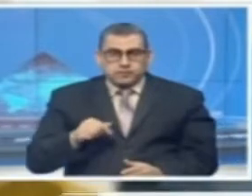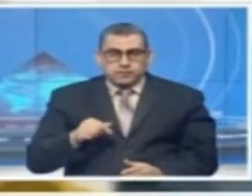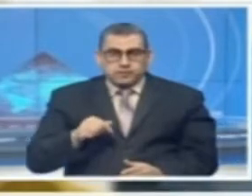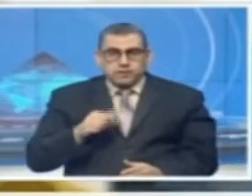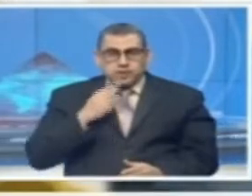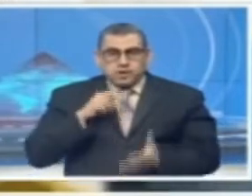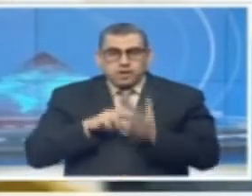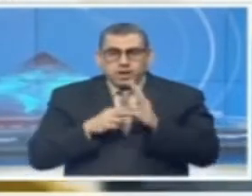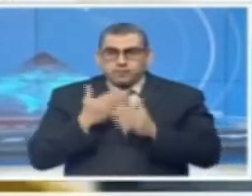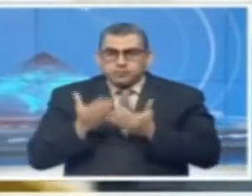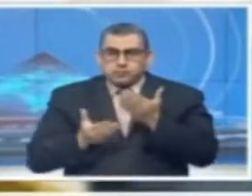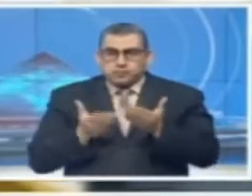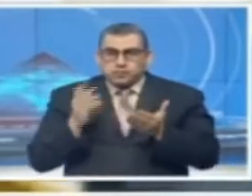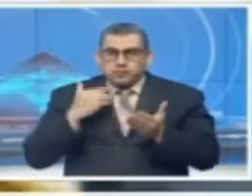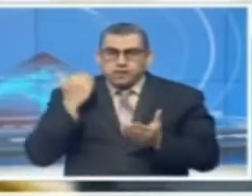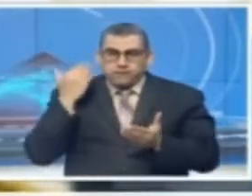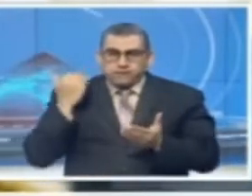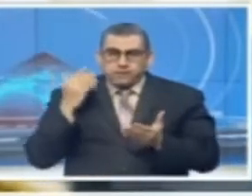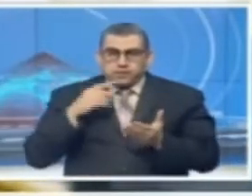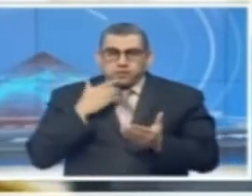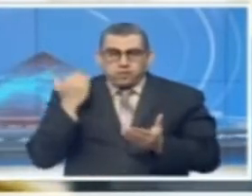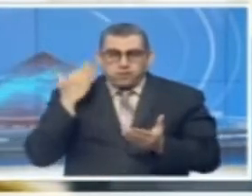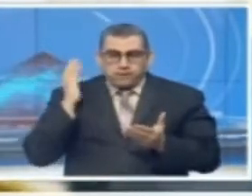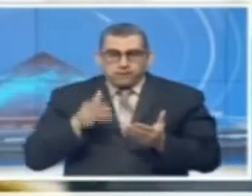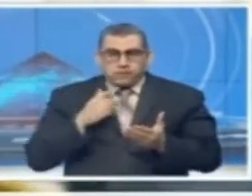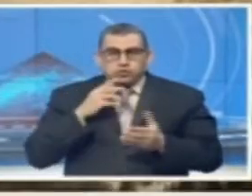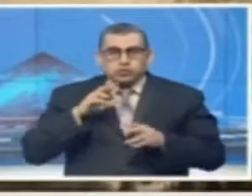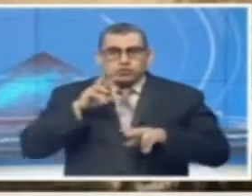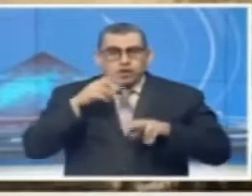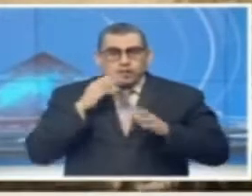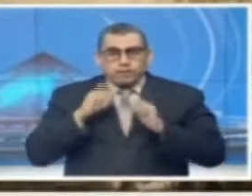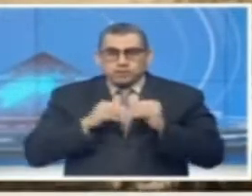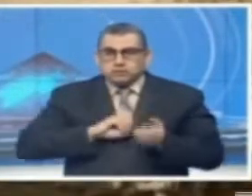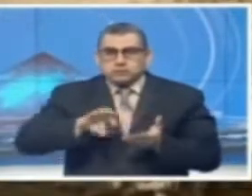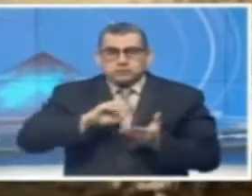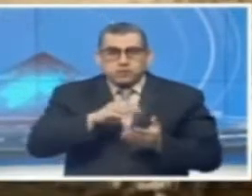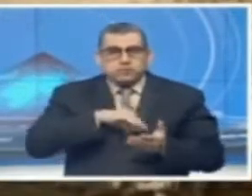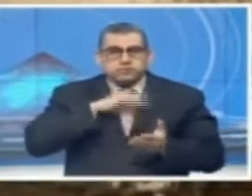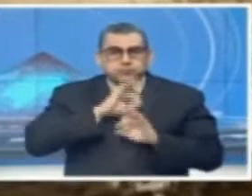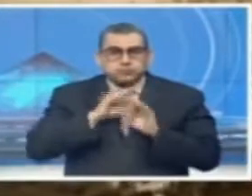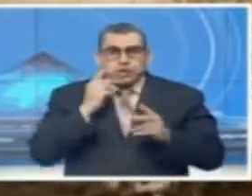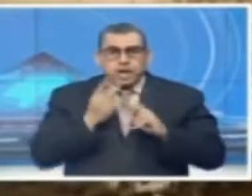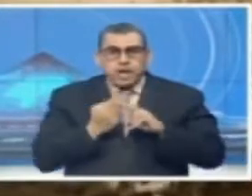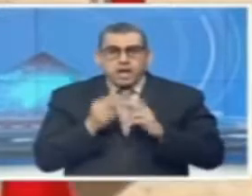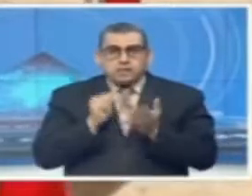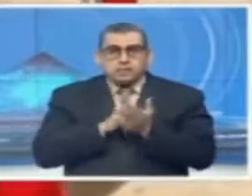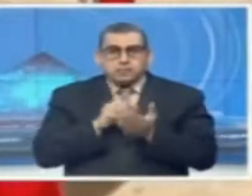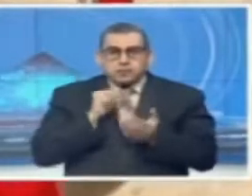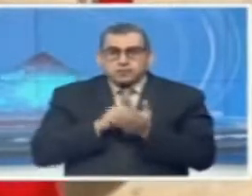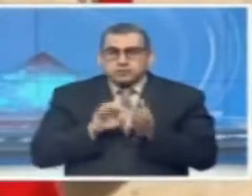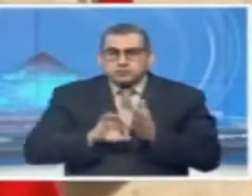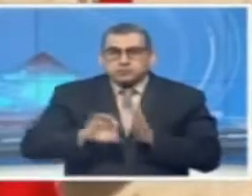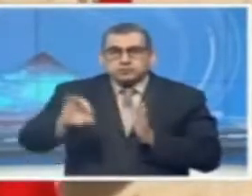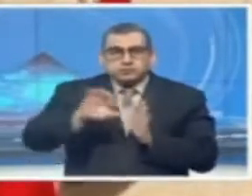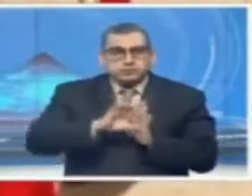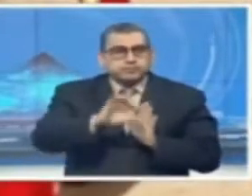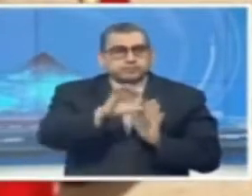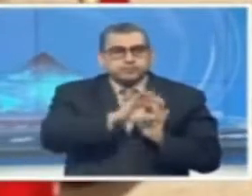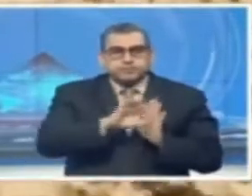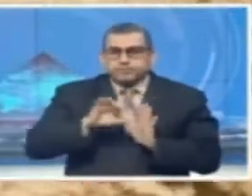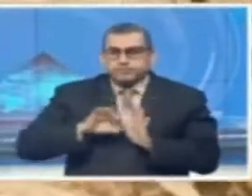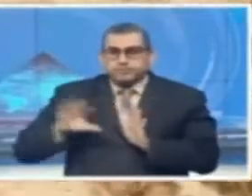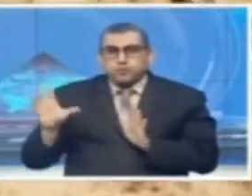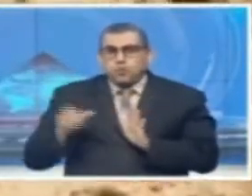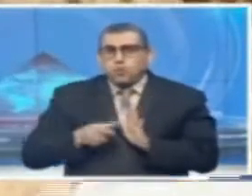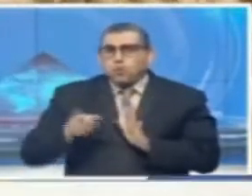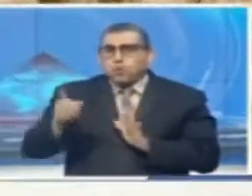للإنتاج أكتر من إمكانيات الاستهلاك السوق والتصدير. وجاء توصيل الغاز الطبيعي للمنازل ليحقق ضفرة